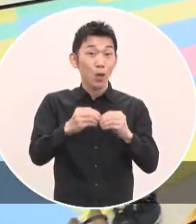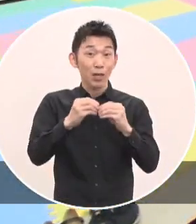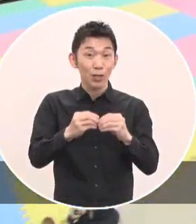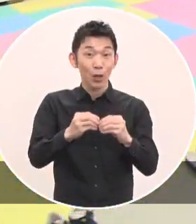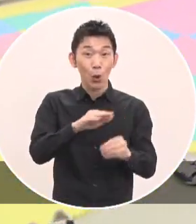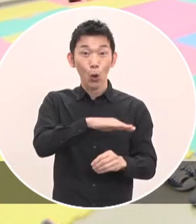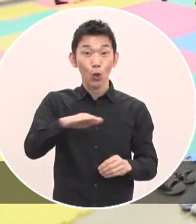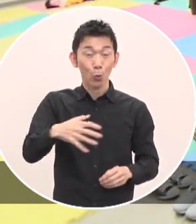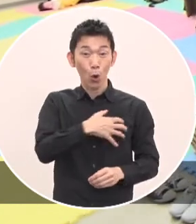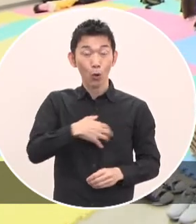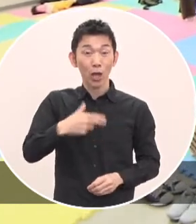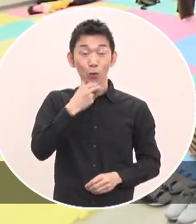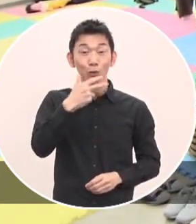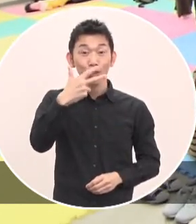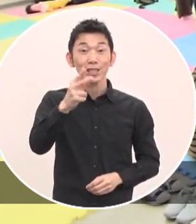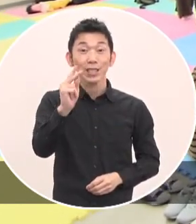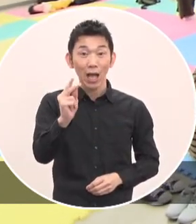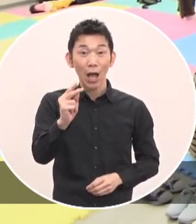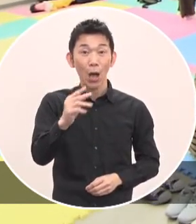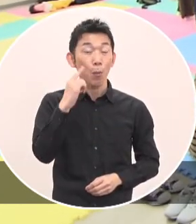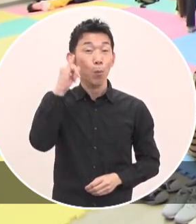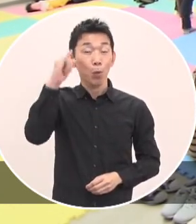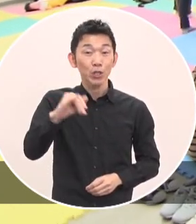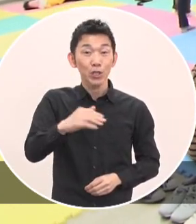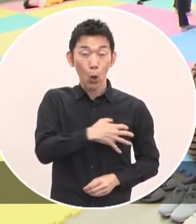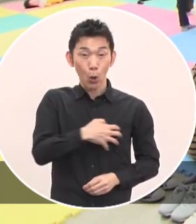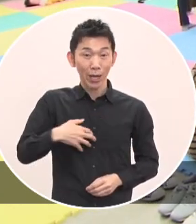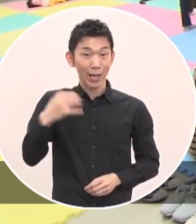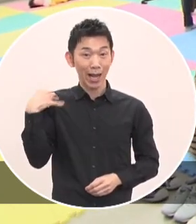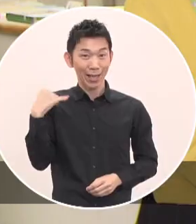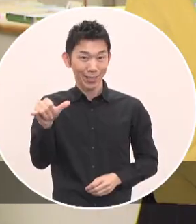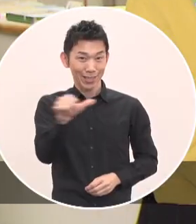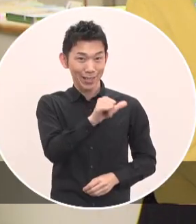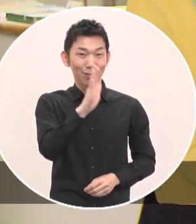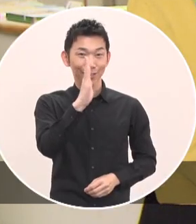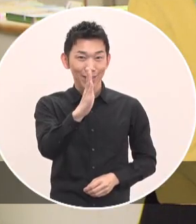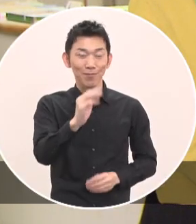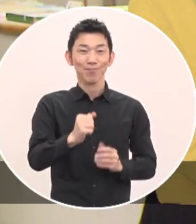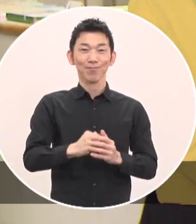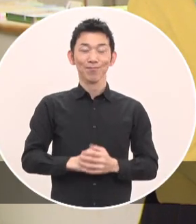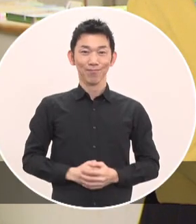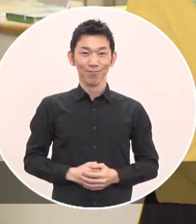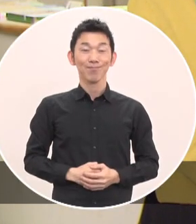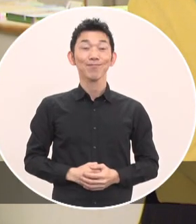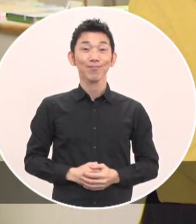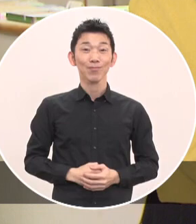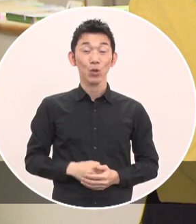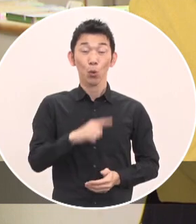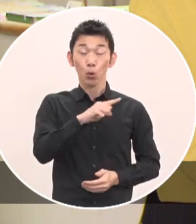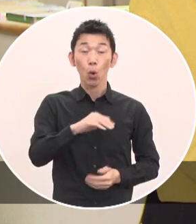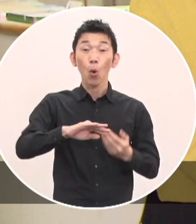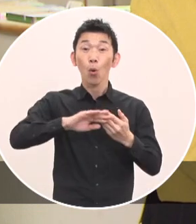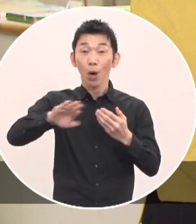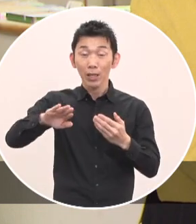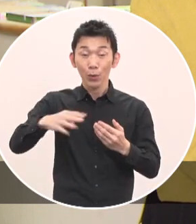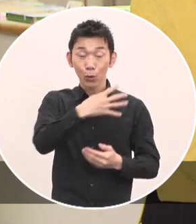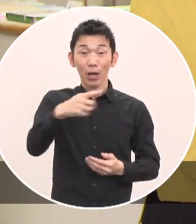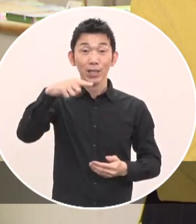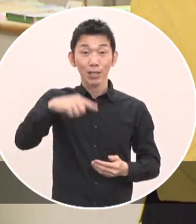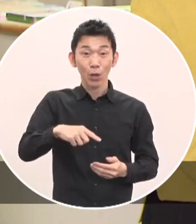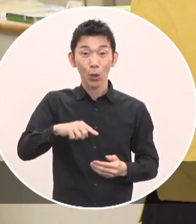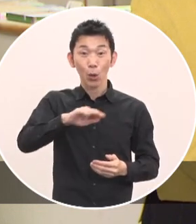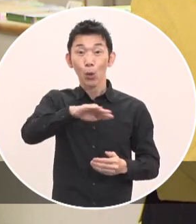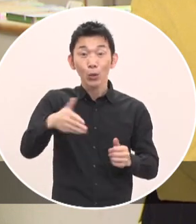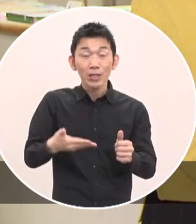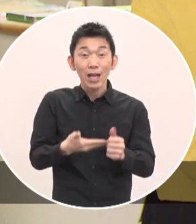こども保健福祉課母子保健係までファン大広場のほかに四日市ではどのような子育て